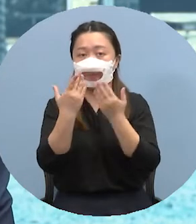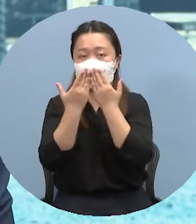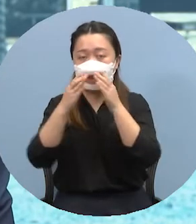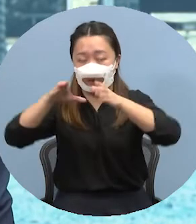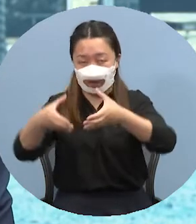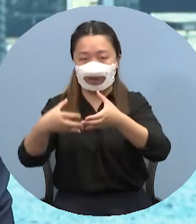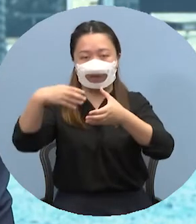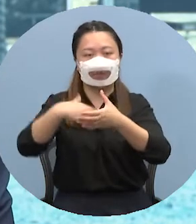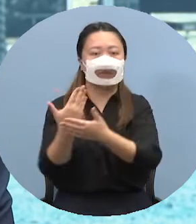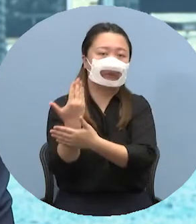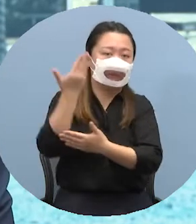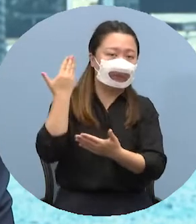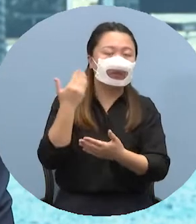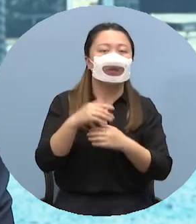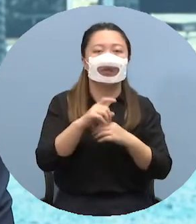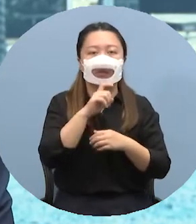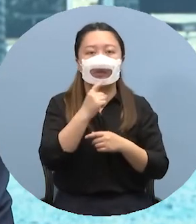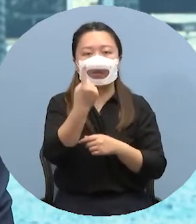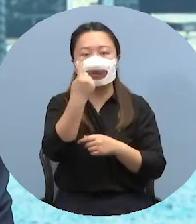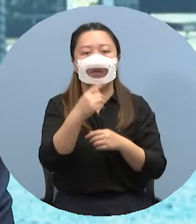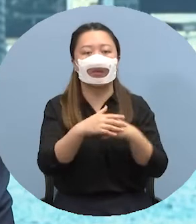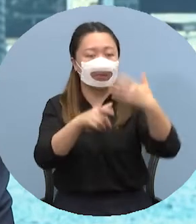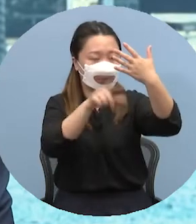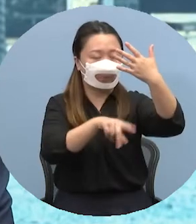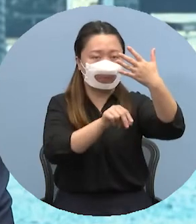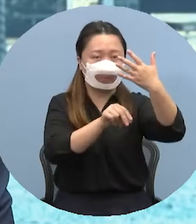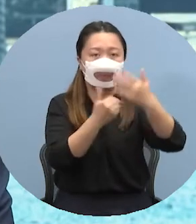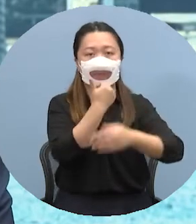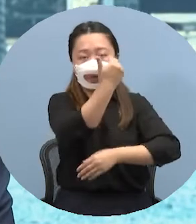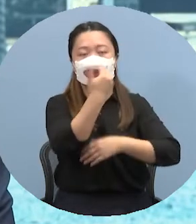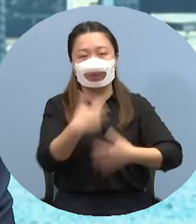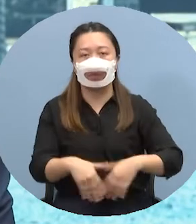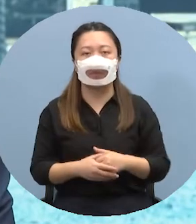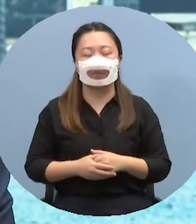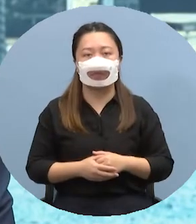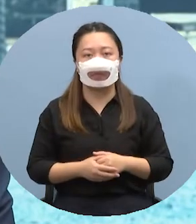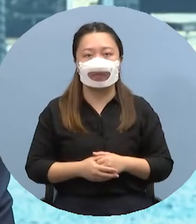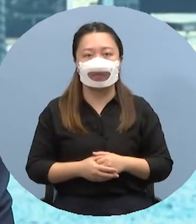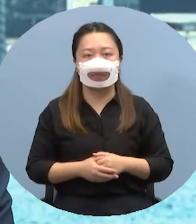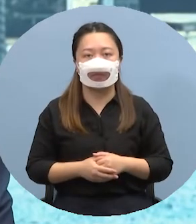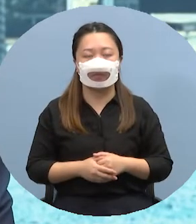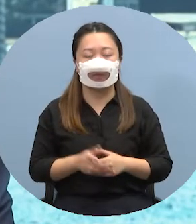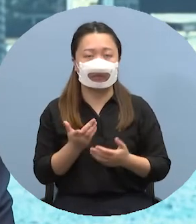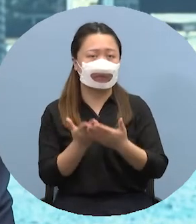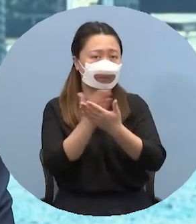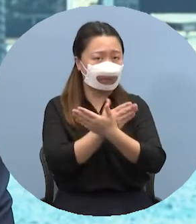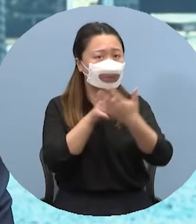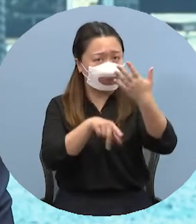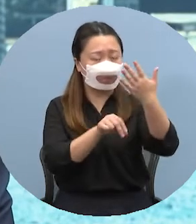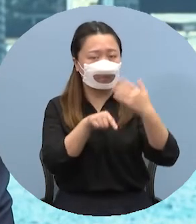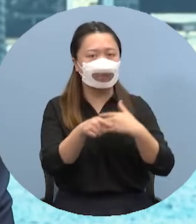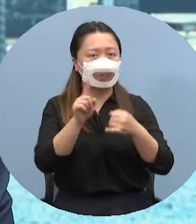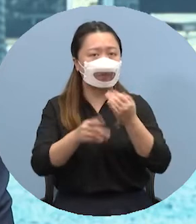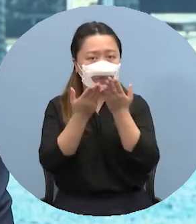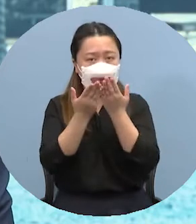面，先前也都有一宗個案是在5月17日報告的。咁呢一宗先前嘅個案咧，佢最後